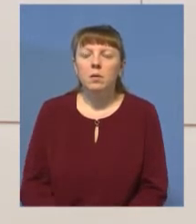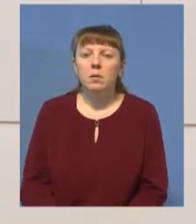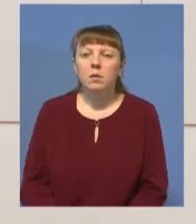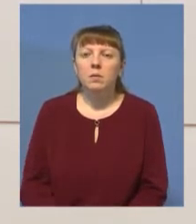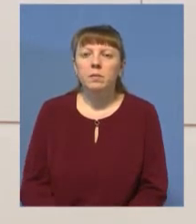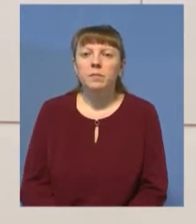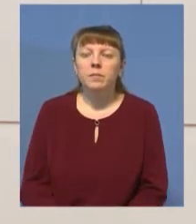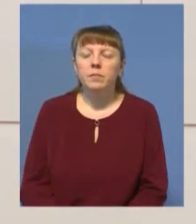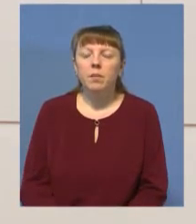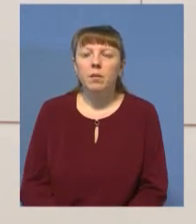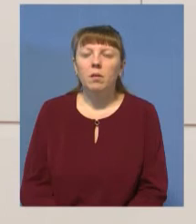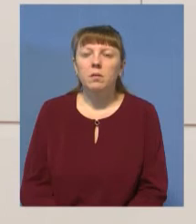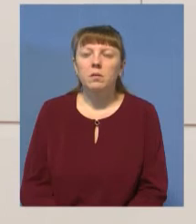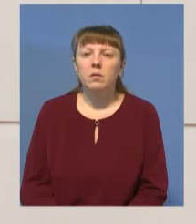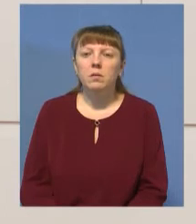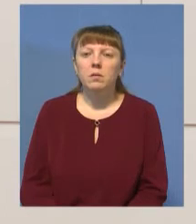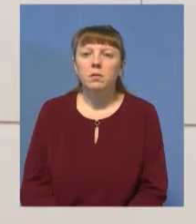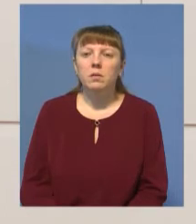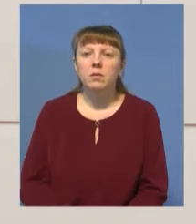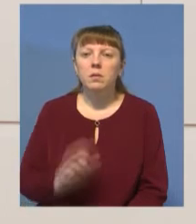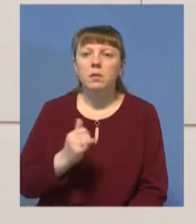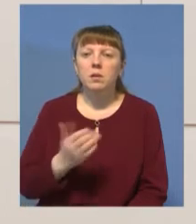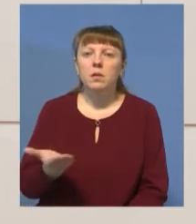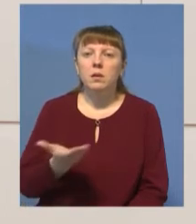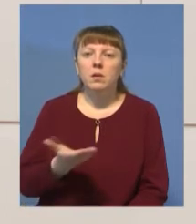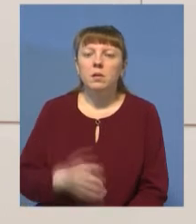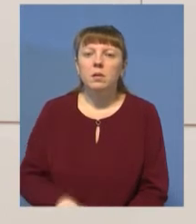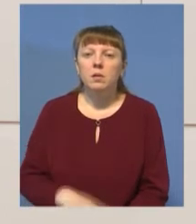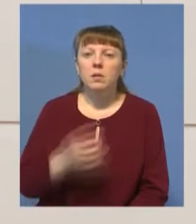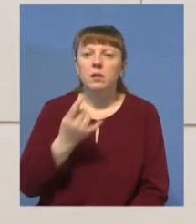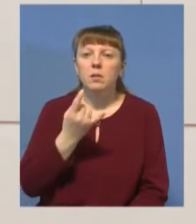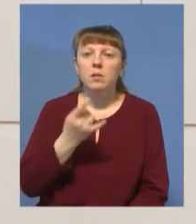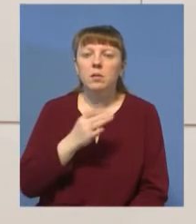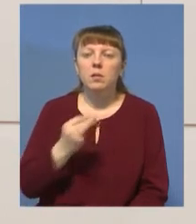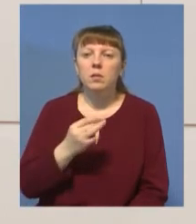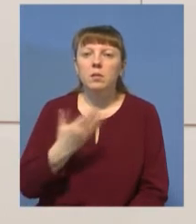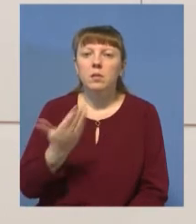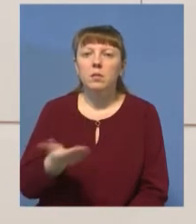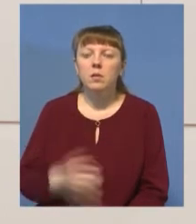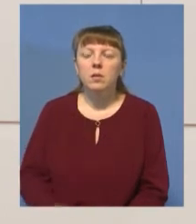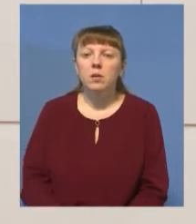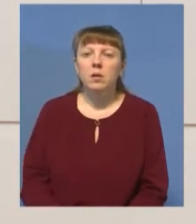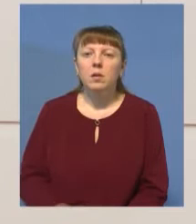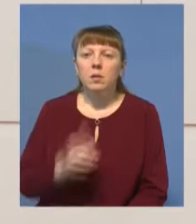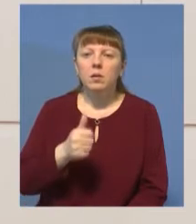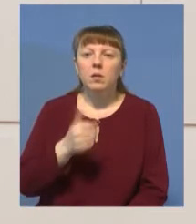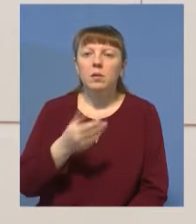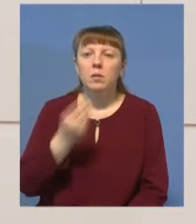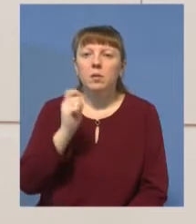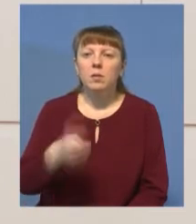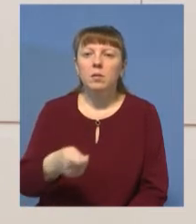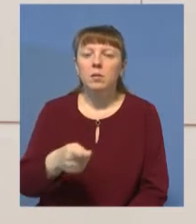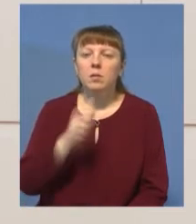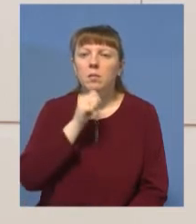Назначается она в первом случае по ходатайству от какой-либо из стороны. То есть, действительно, если истец говорит, хорошо, давайте назначим по